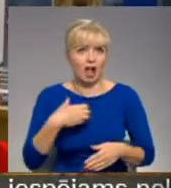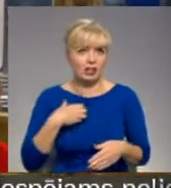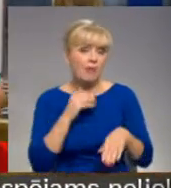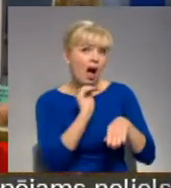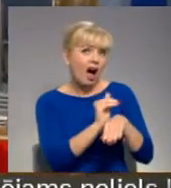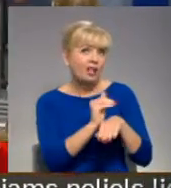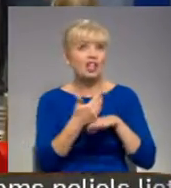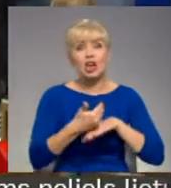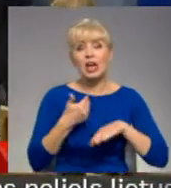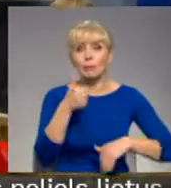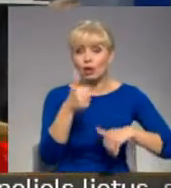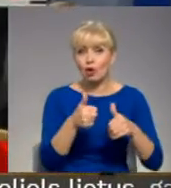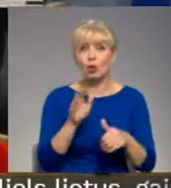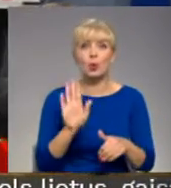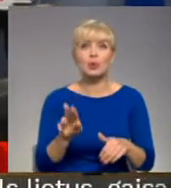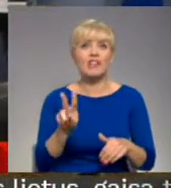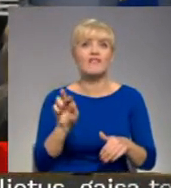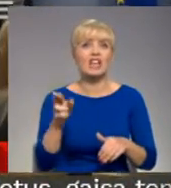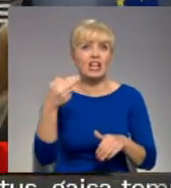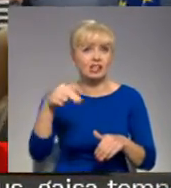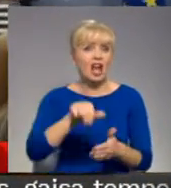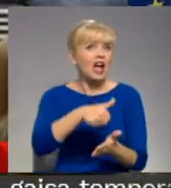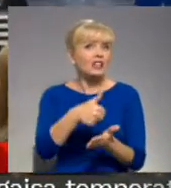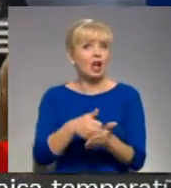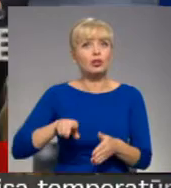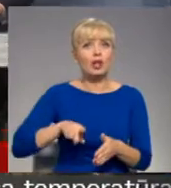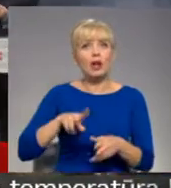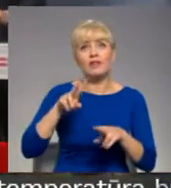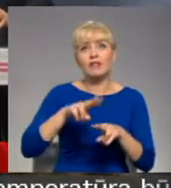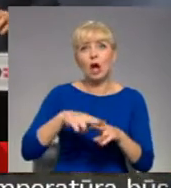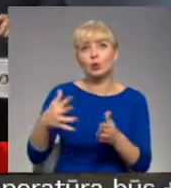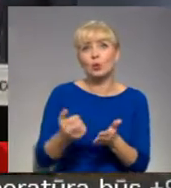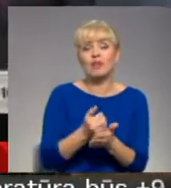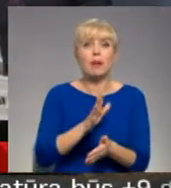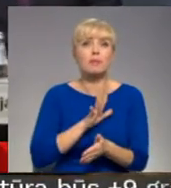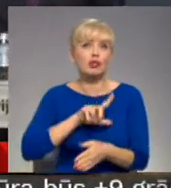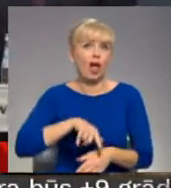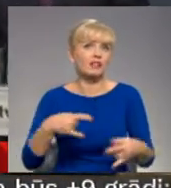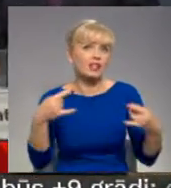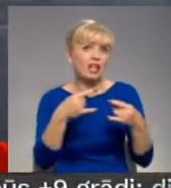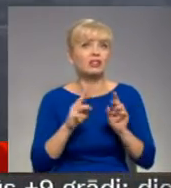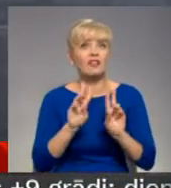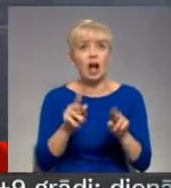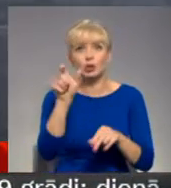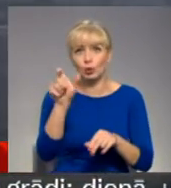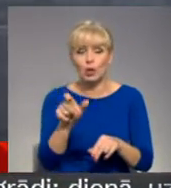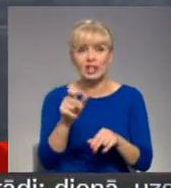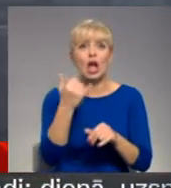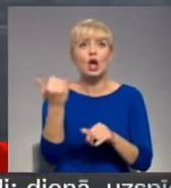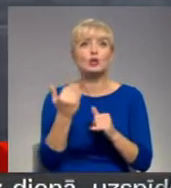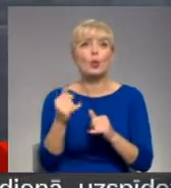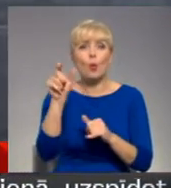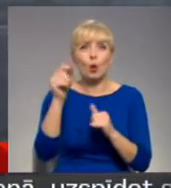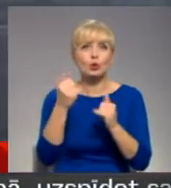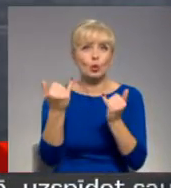ka iepriekšējā konkursā uz vidi ģenerāldirektora vietu uzvarēja bijušais Latvijas televīzijas valdes loceklis Māris Skujiņš. Tomēr pēc tam,